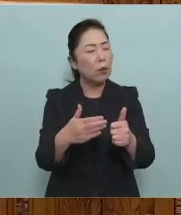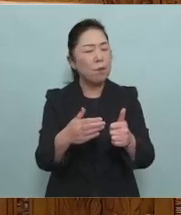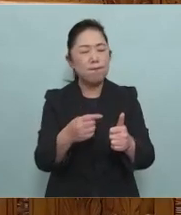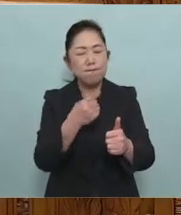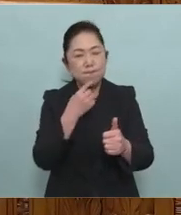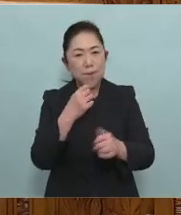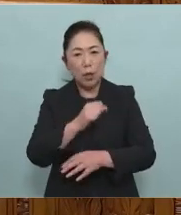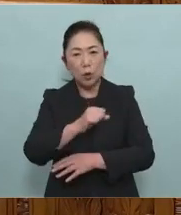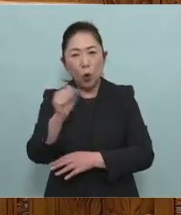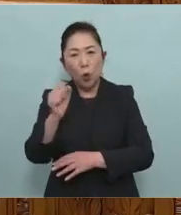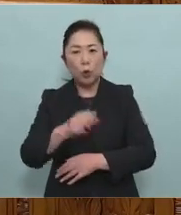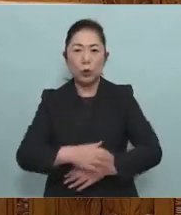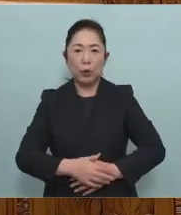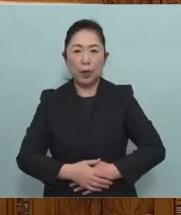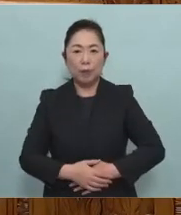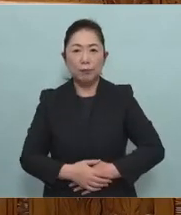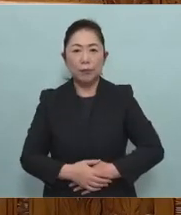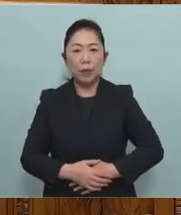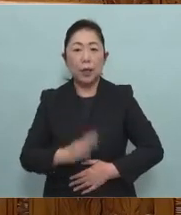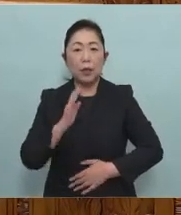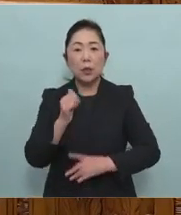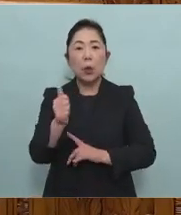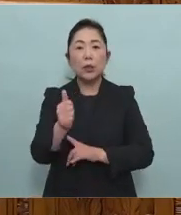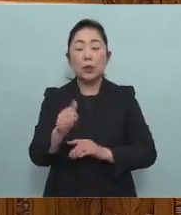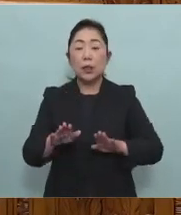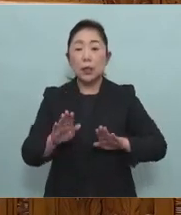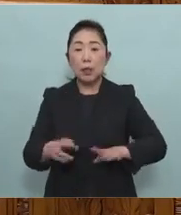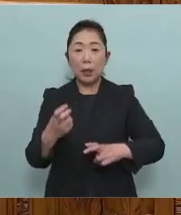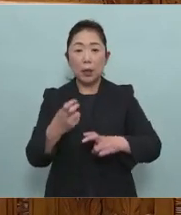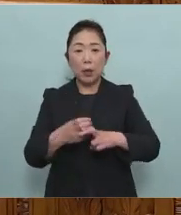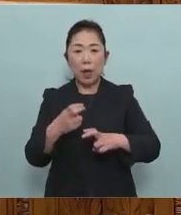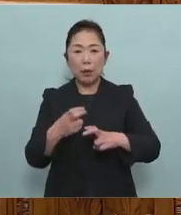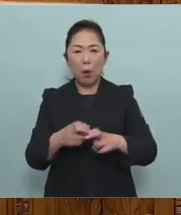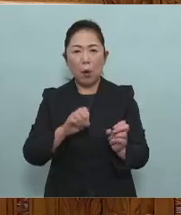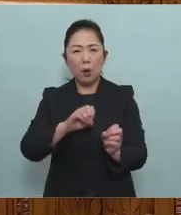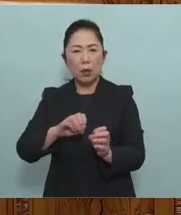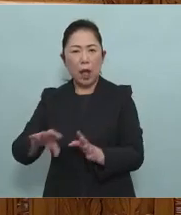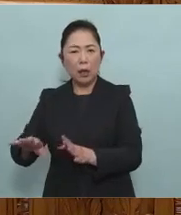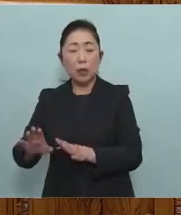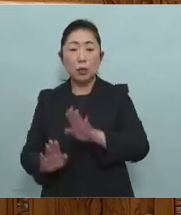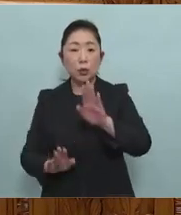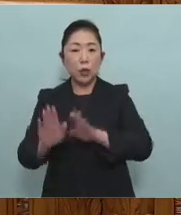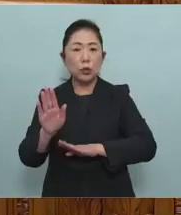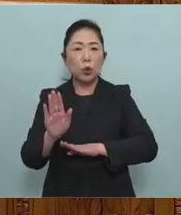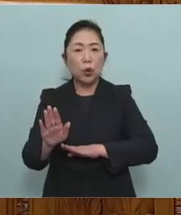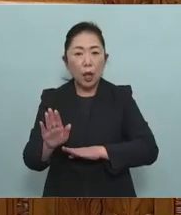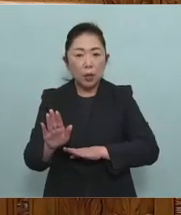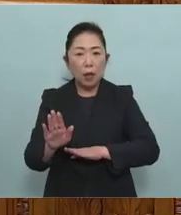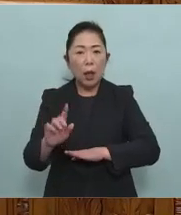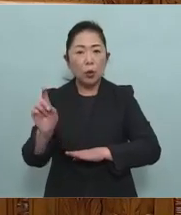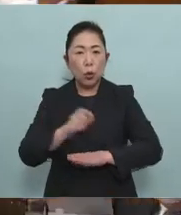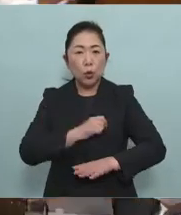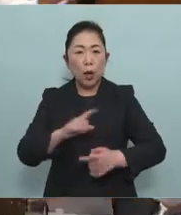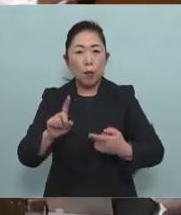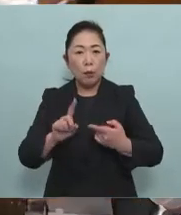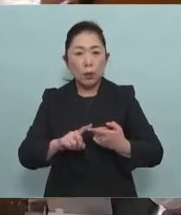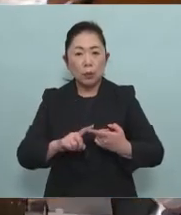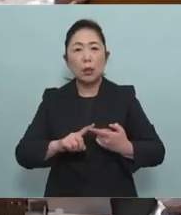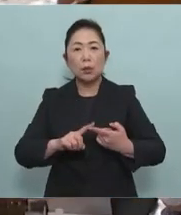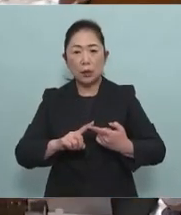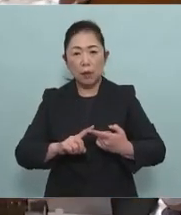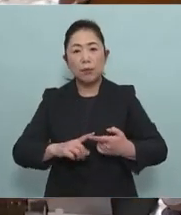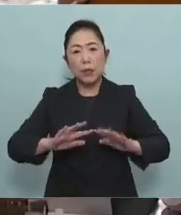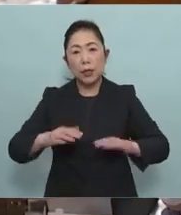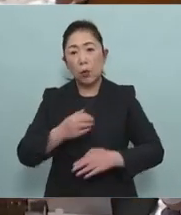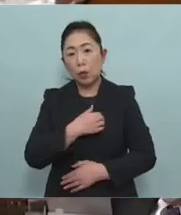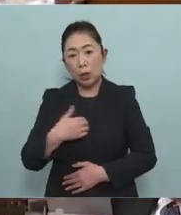です。総理自身が現在の憲法をないがしろにする状態で、どのような活発な議論ができるというので